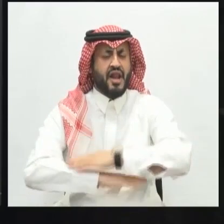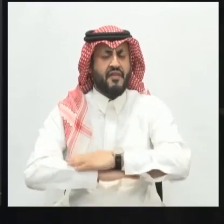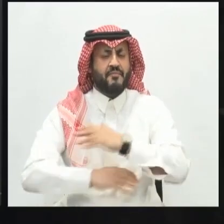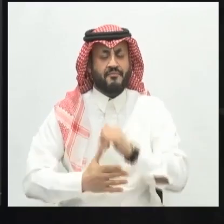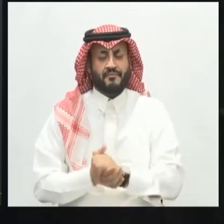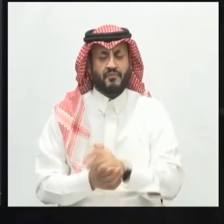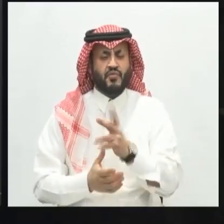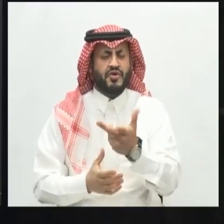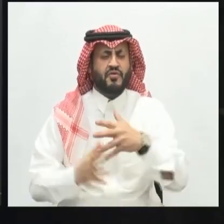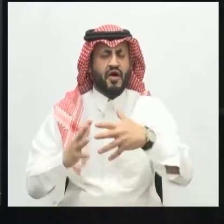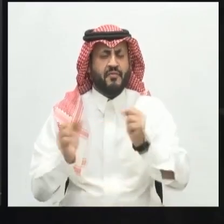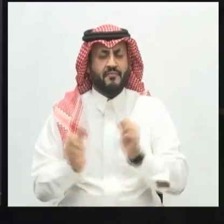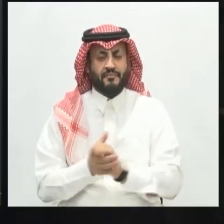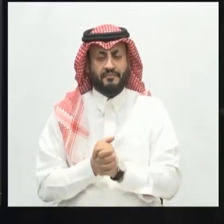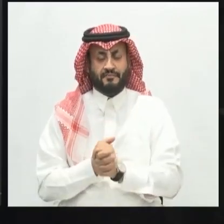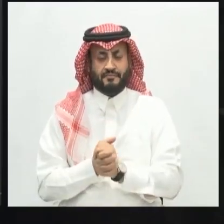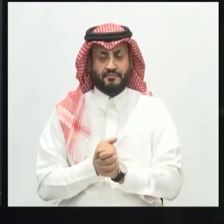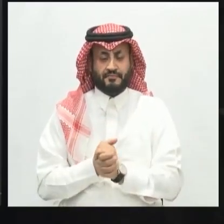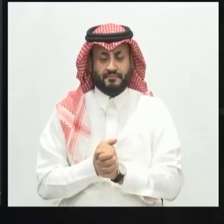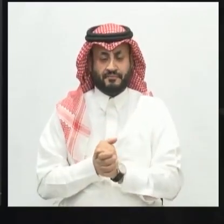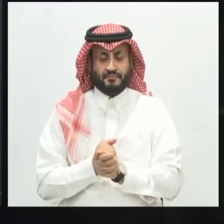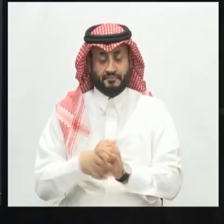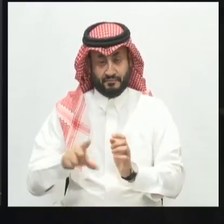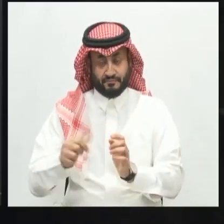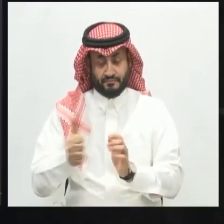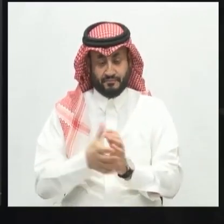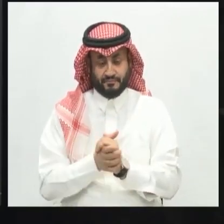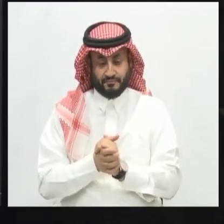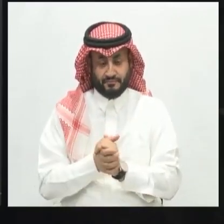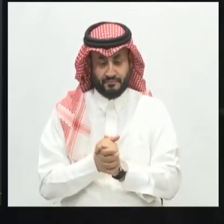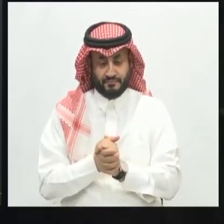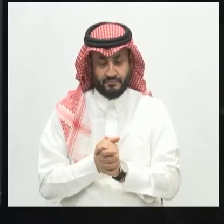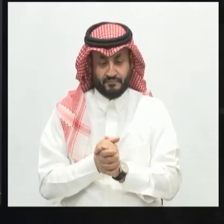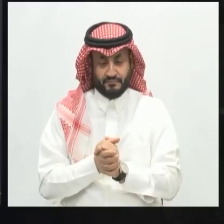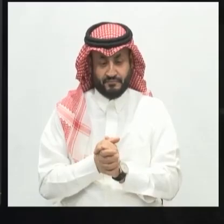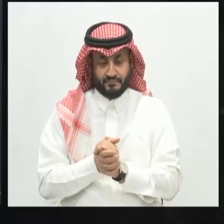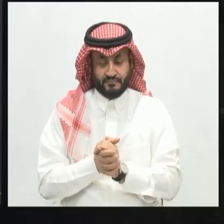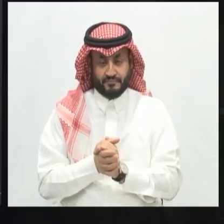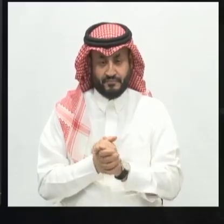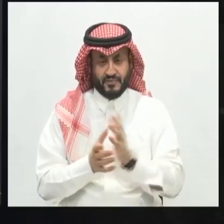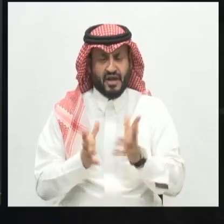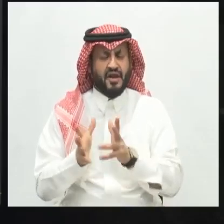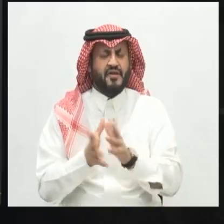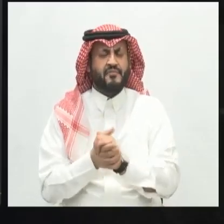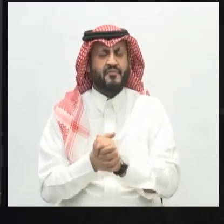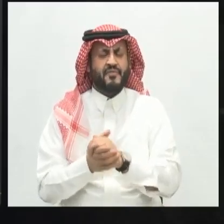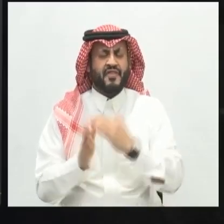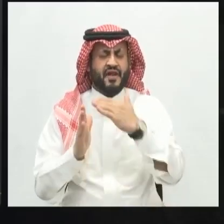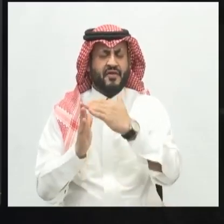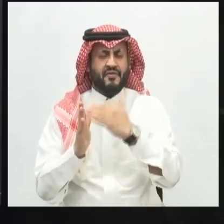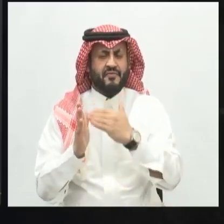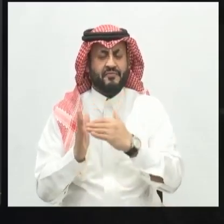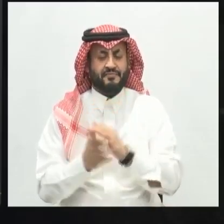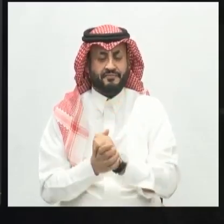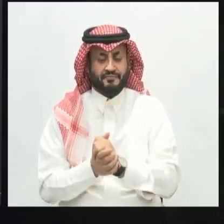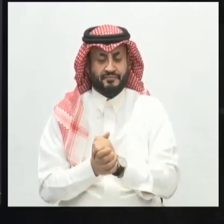او عرف النظام بارك الله فيكم هي عباره عن بعض القوانين بارك